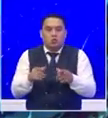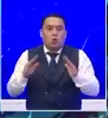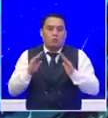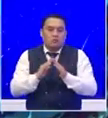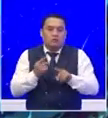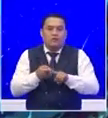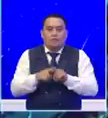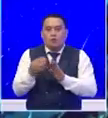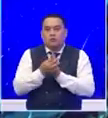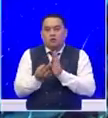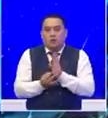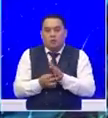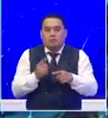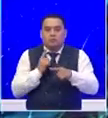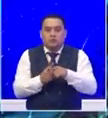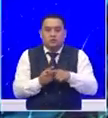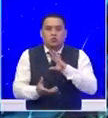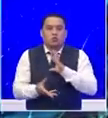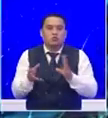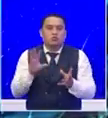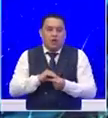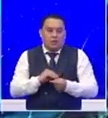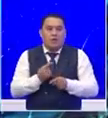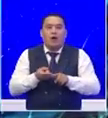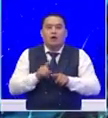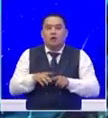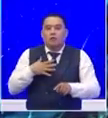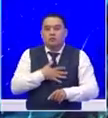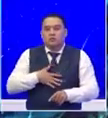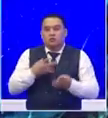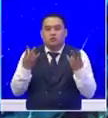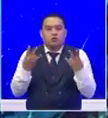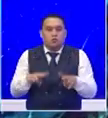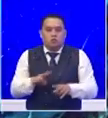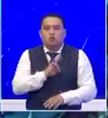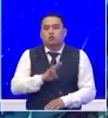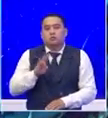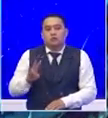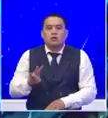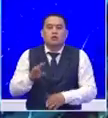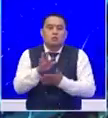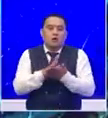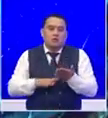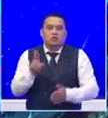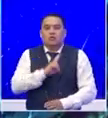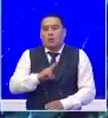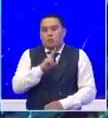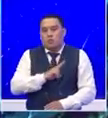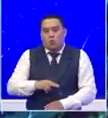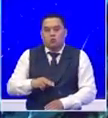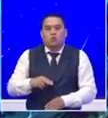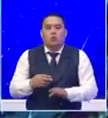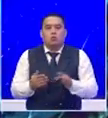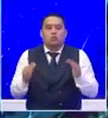последний тест на коронавирус показал положительный результат. Однако повода для беспокойства нет. Нурсултан Назарбаев продолжает